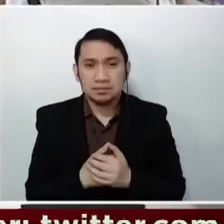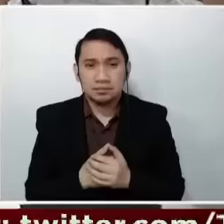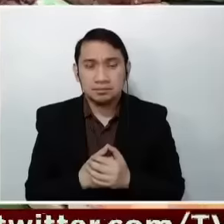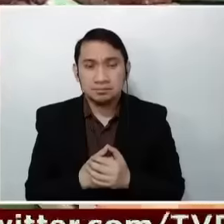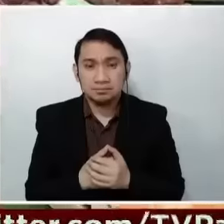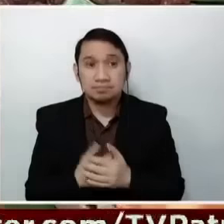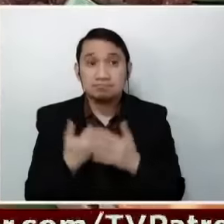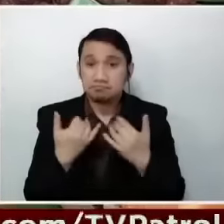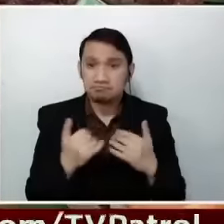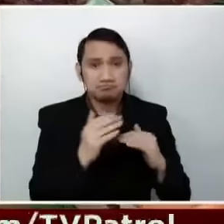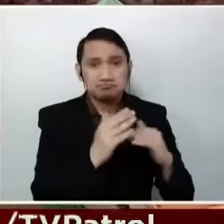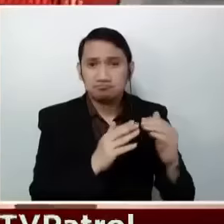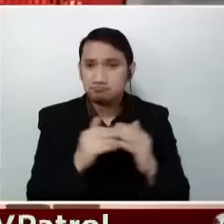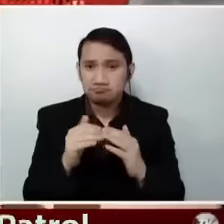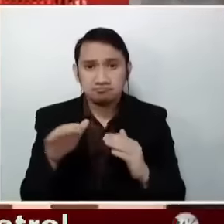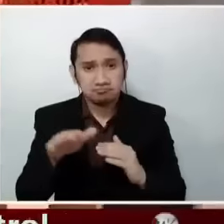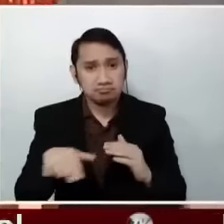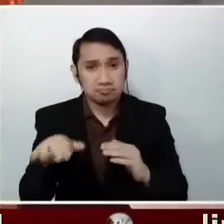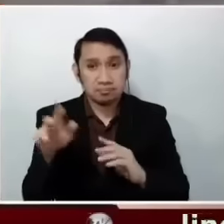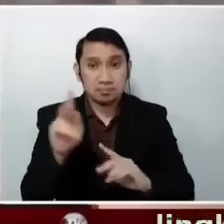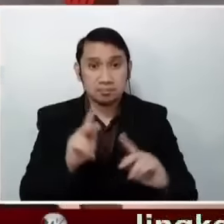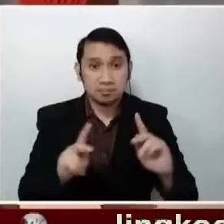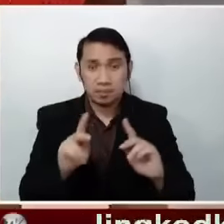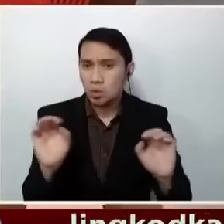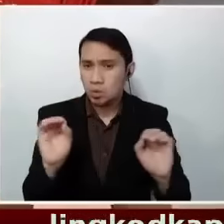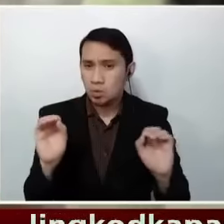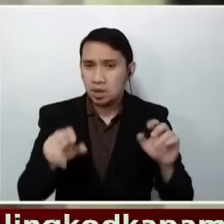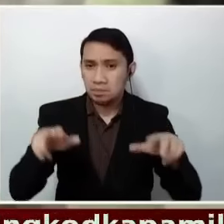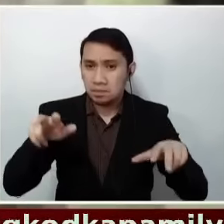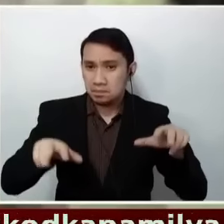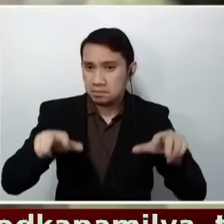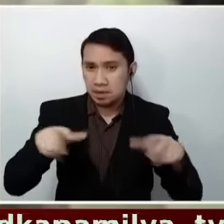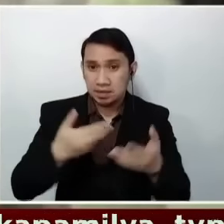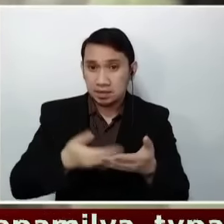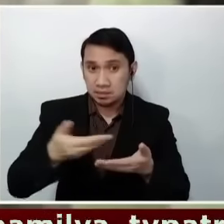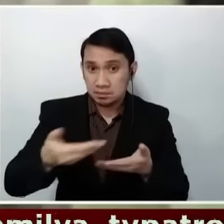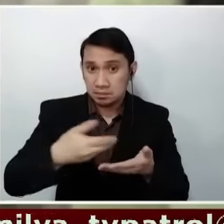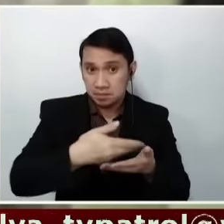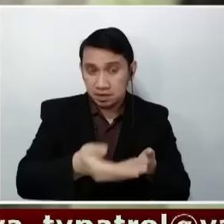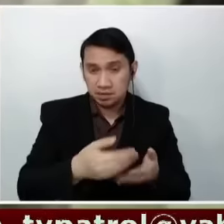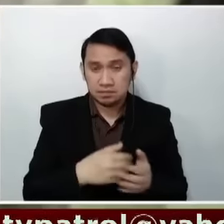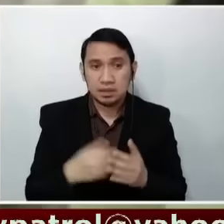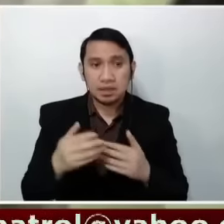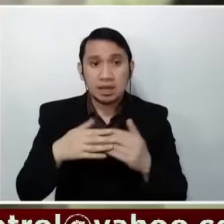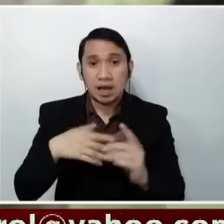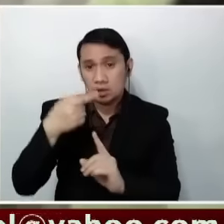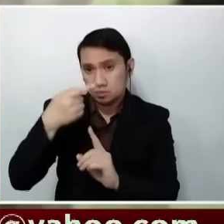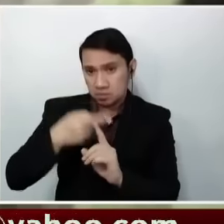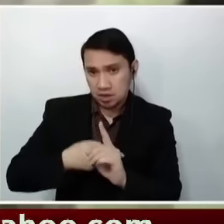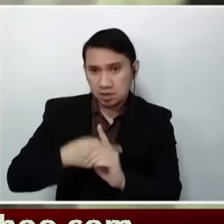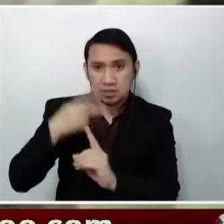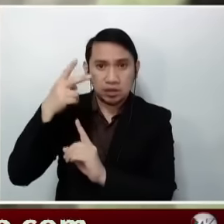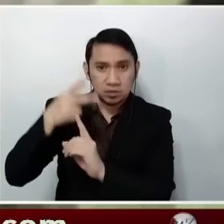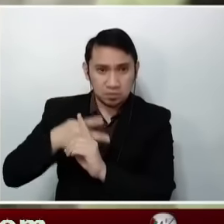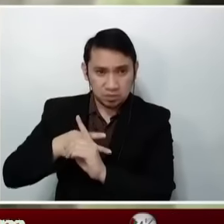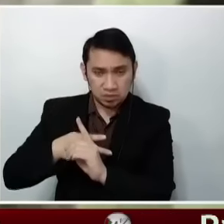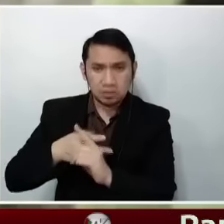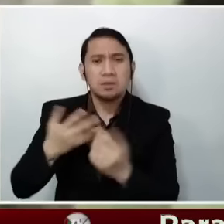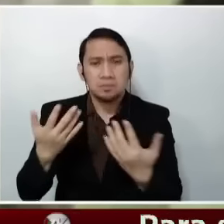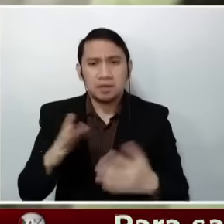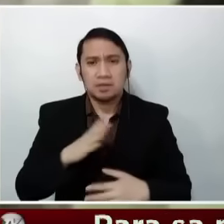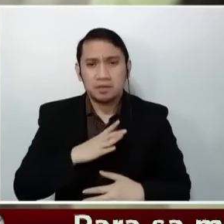lang din ang mga mamimili at wala namang panic buying. Kahit isang buwan, kahit po 2 buwan pa, aabot pa